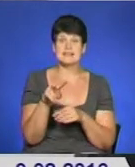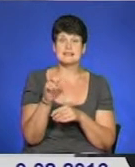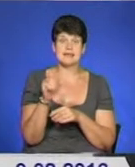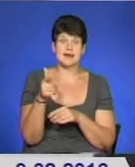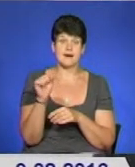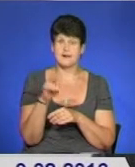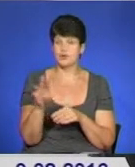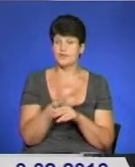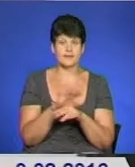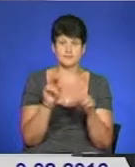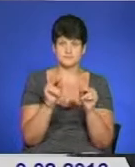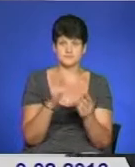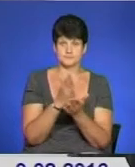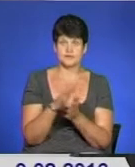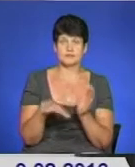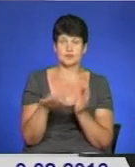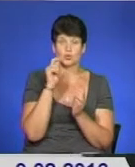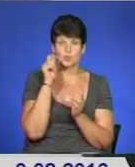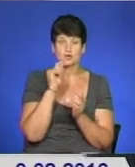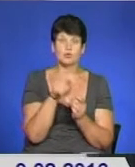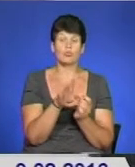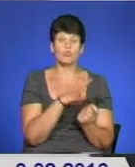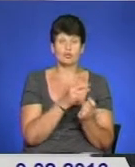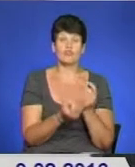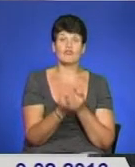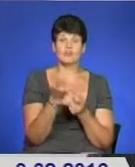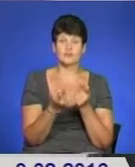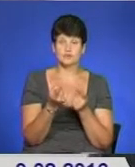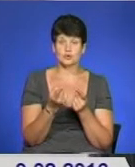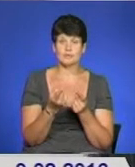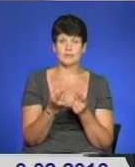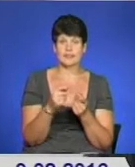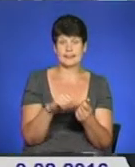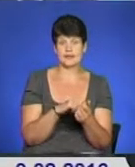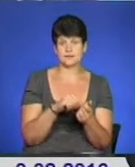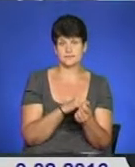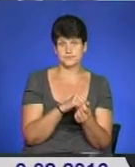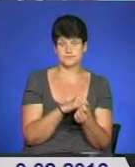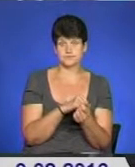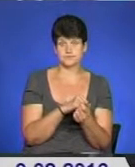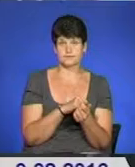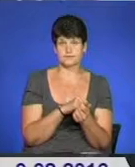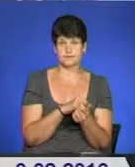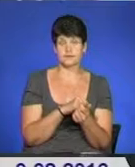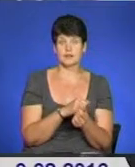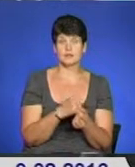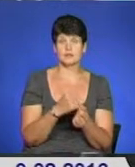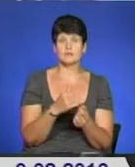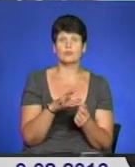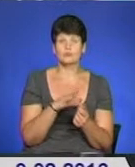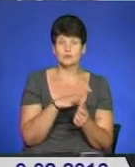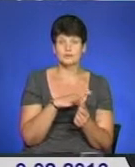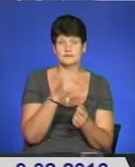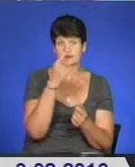України. Також при поверхневому огляді було виявлено речовину, схожу на наркотичну. Ставалося до того, що в нас патрульні кусали, в нас